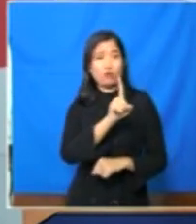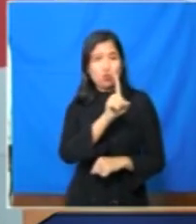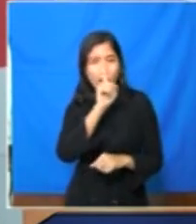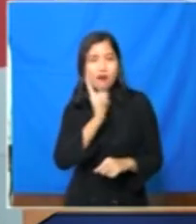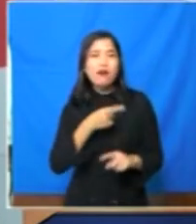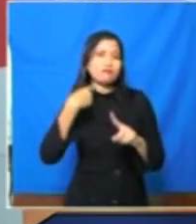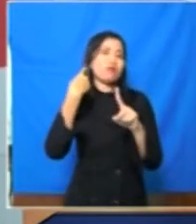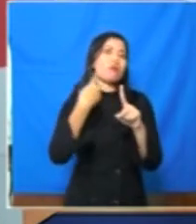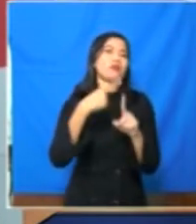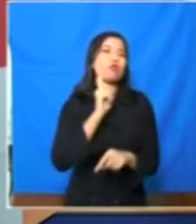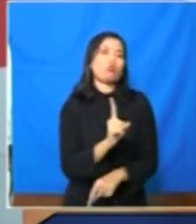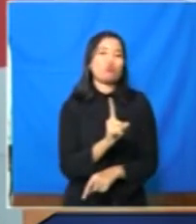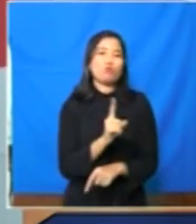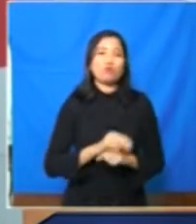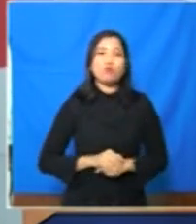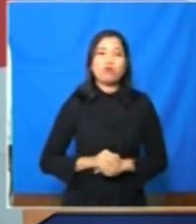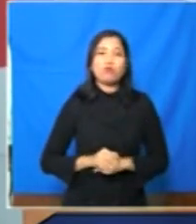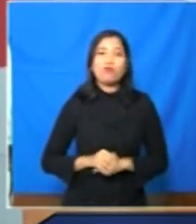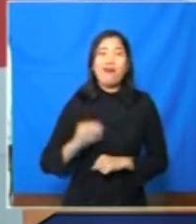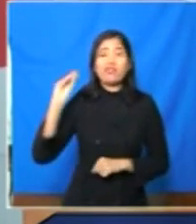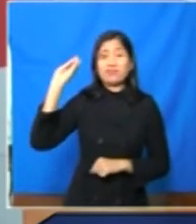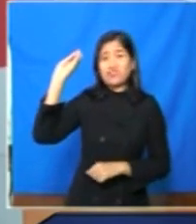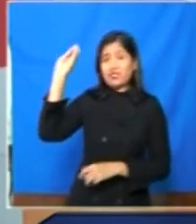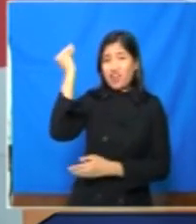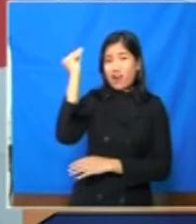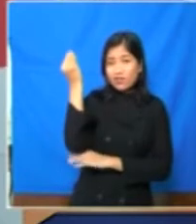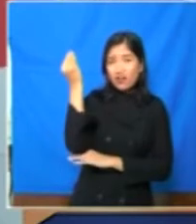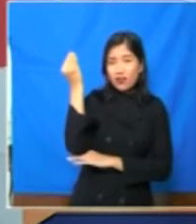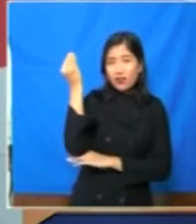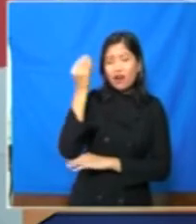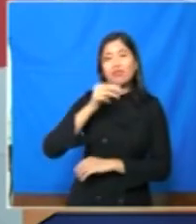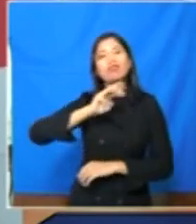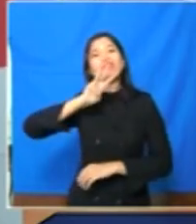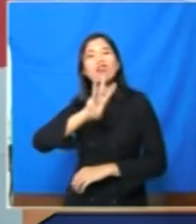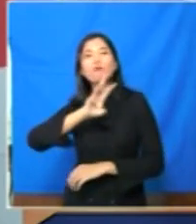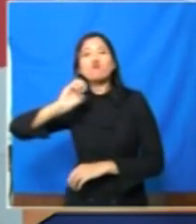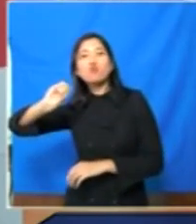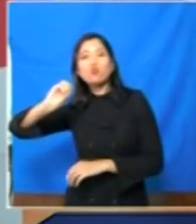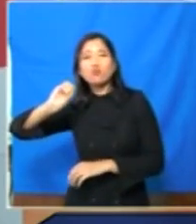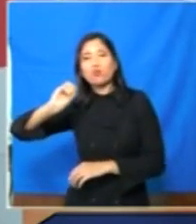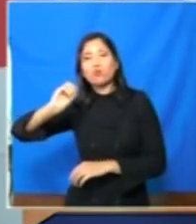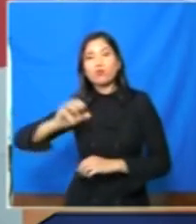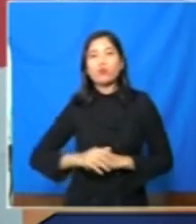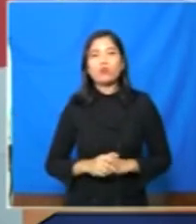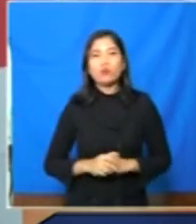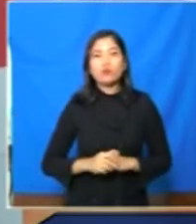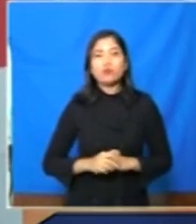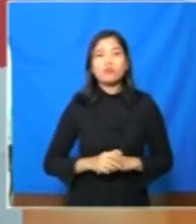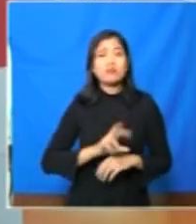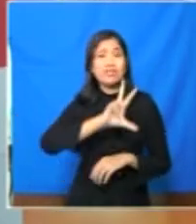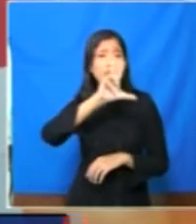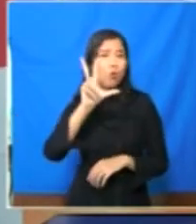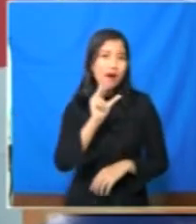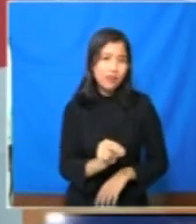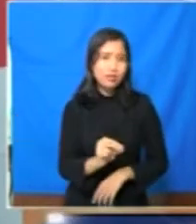kasus positif DKI Jakarta kita temukan lagi 30 kasus positif Jawa Barat